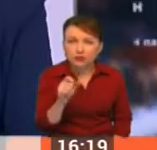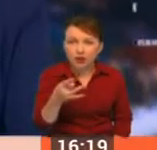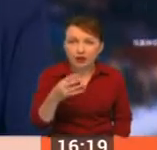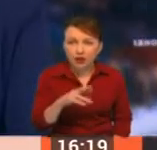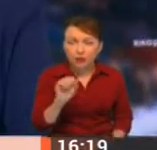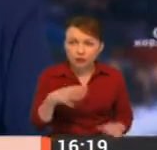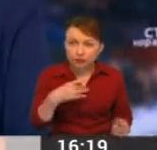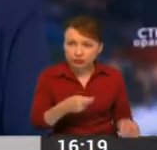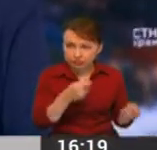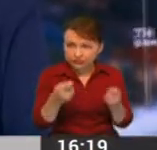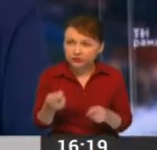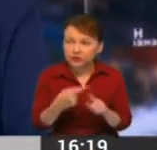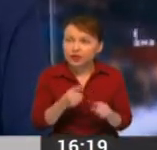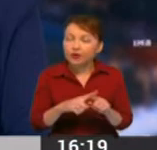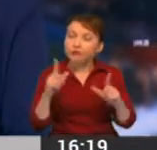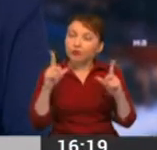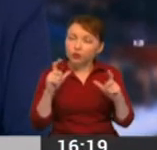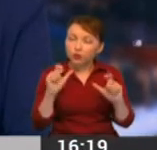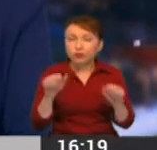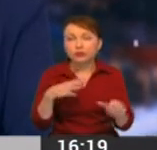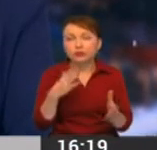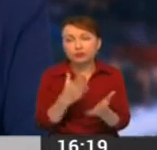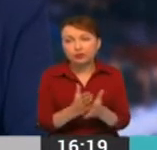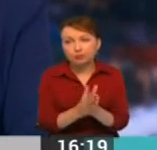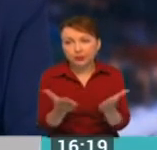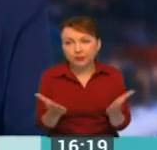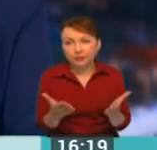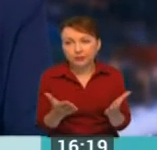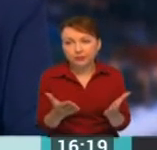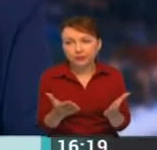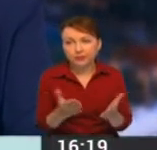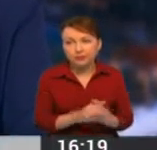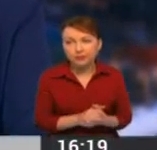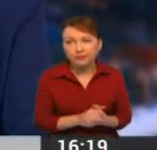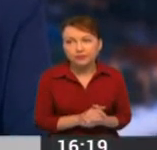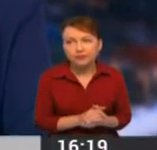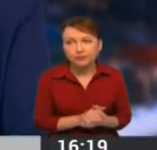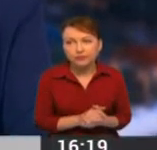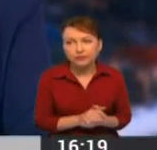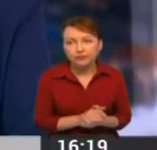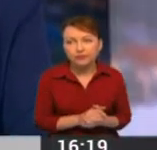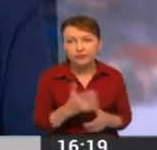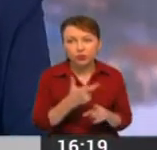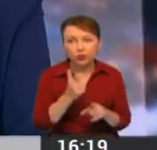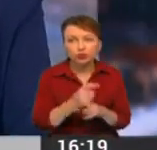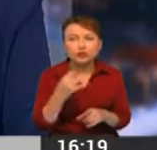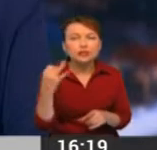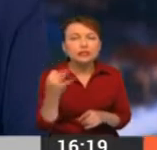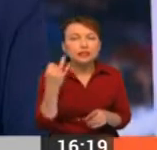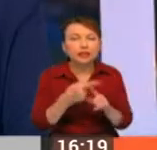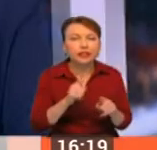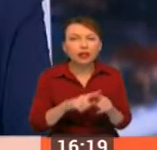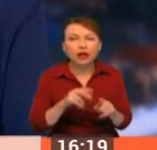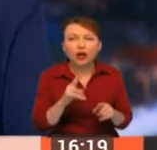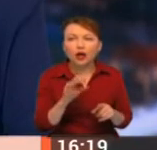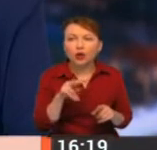принесена ця інформація, можливо, фотографії у вас є тут в папці? Ні, я дала все. Чим інтересна ця колекція? Буде,